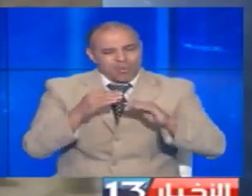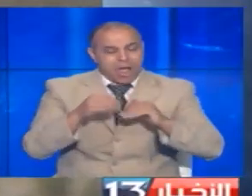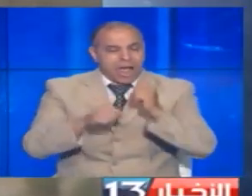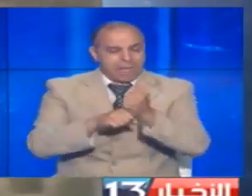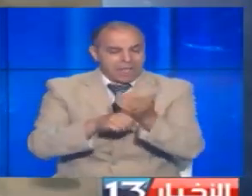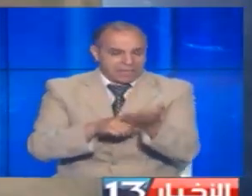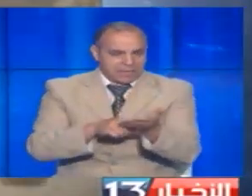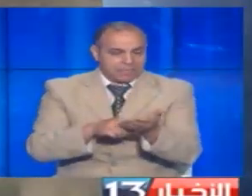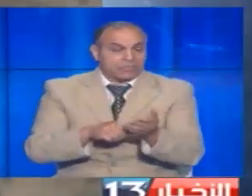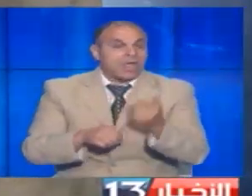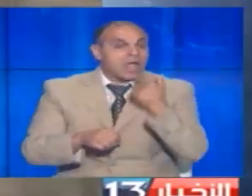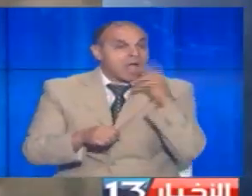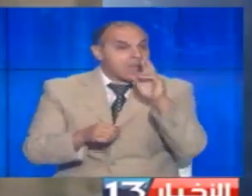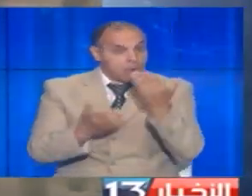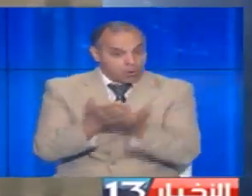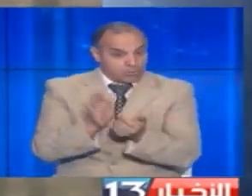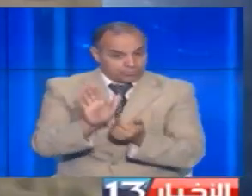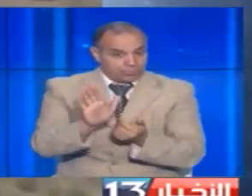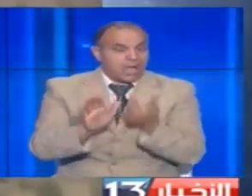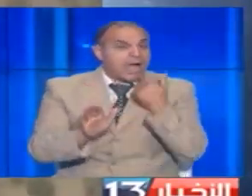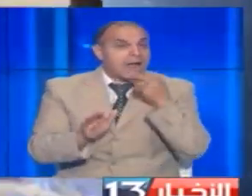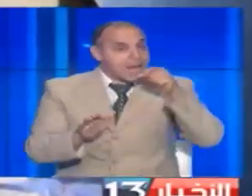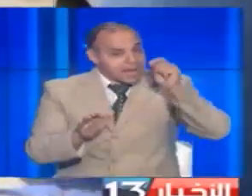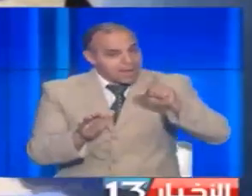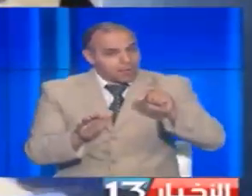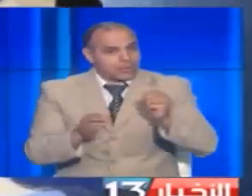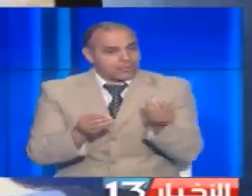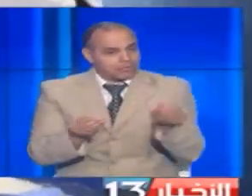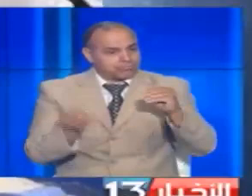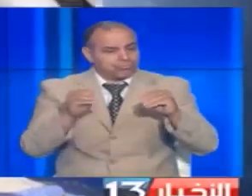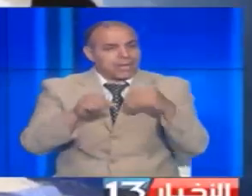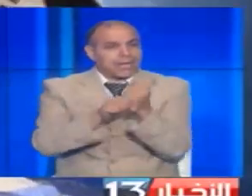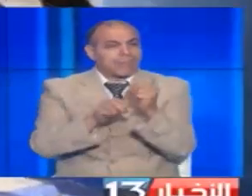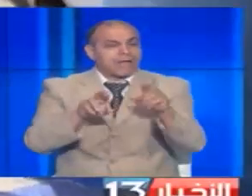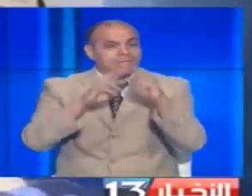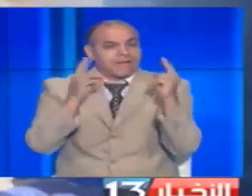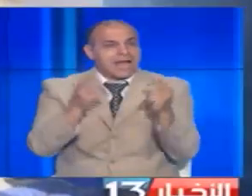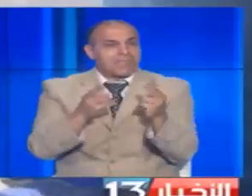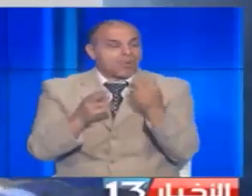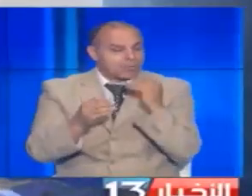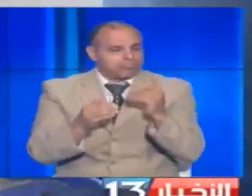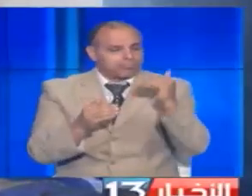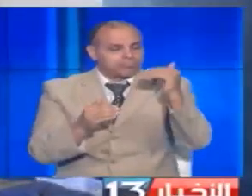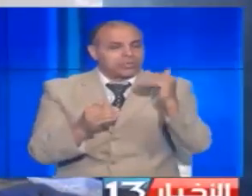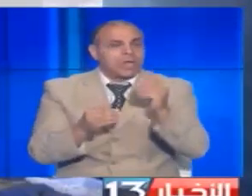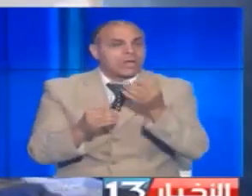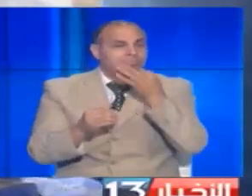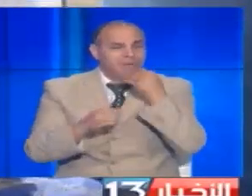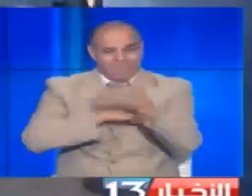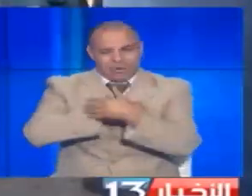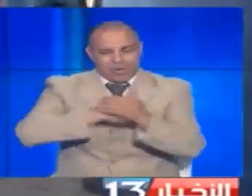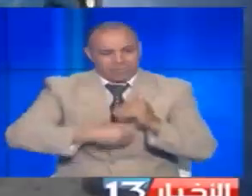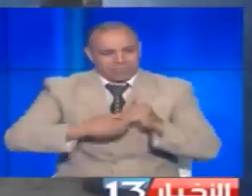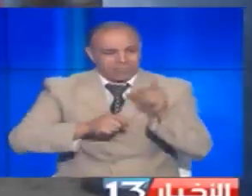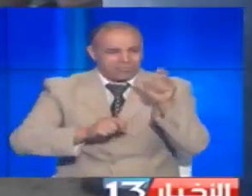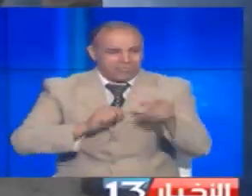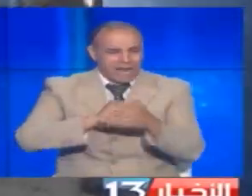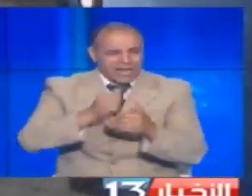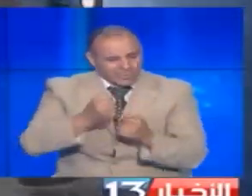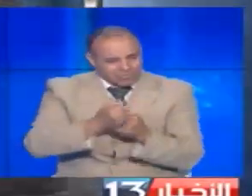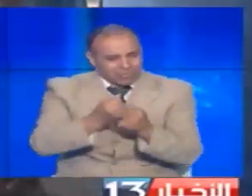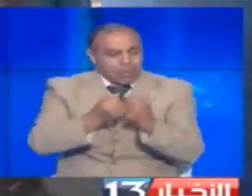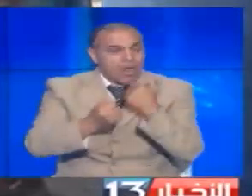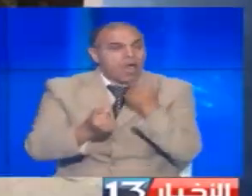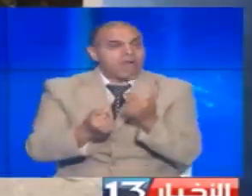السنه والتي اكدت فيه ايضا على ضروره زياده الاستثمارات في العالم القروي واستهداف الفقراء وصغار فلاحين وضع